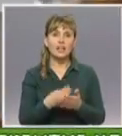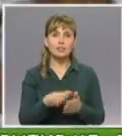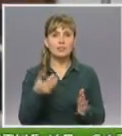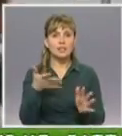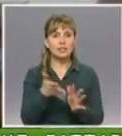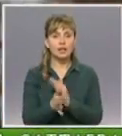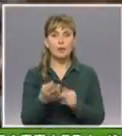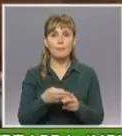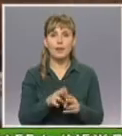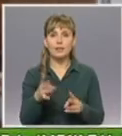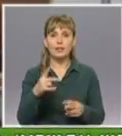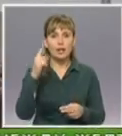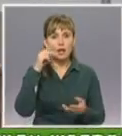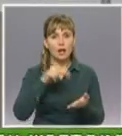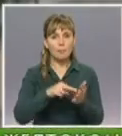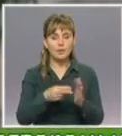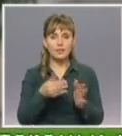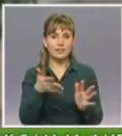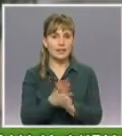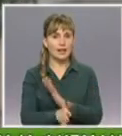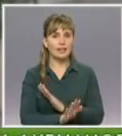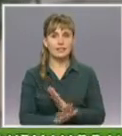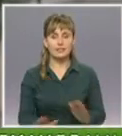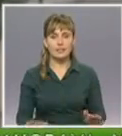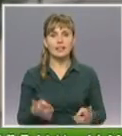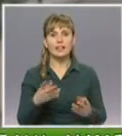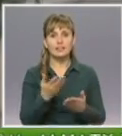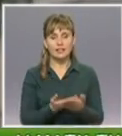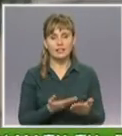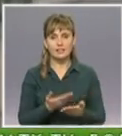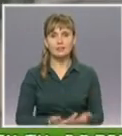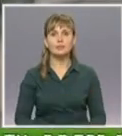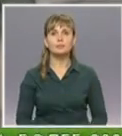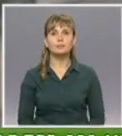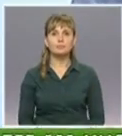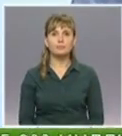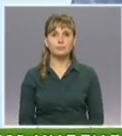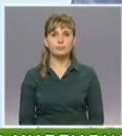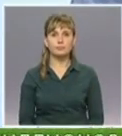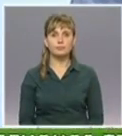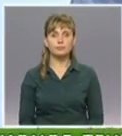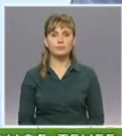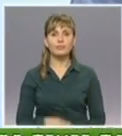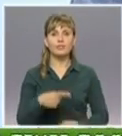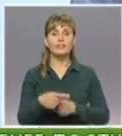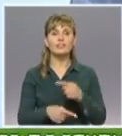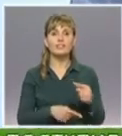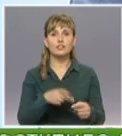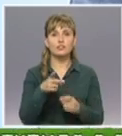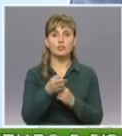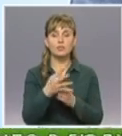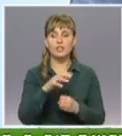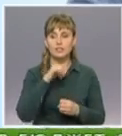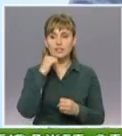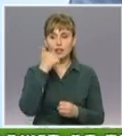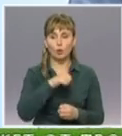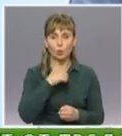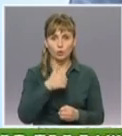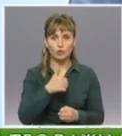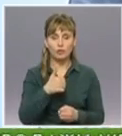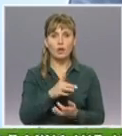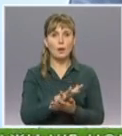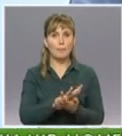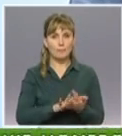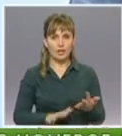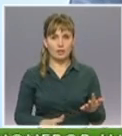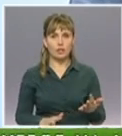затратами, поэтому надо обдумывать каждую покупку, советует астролог Станислава Бояркина. Следующий 2015 год, он